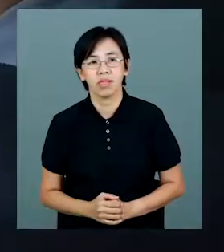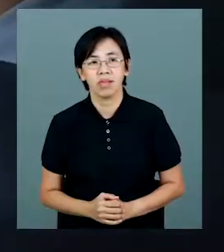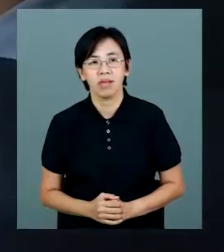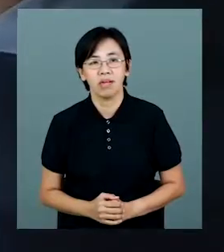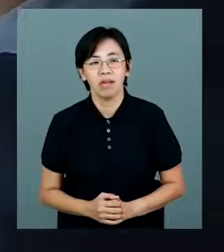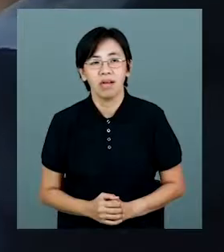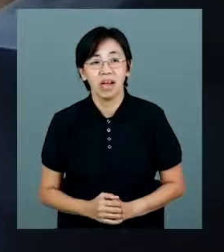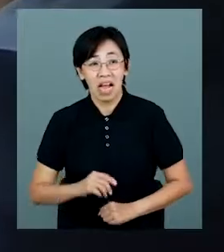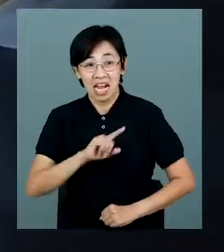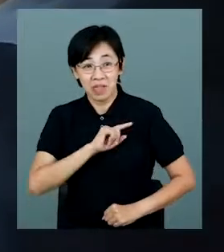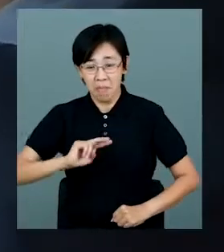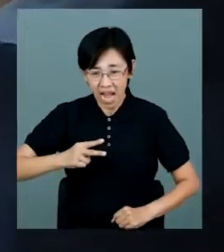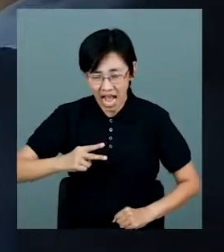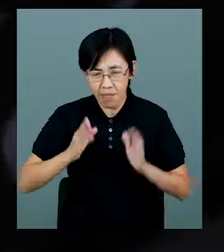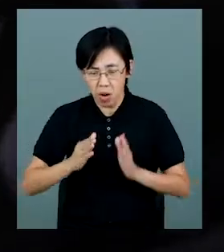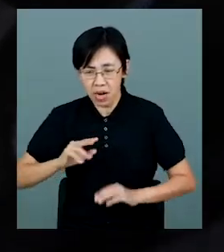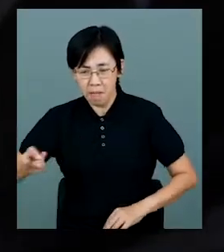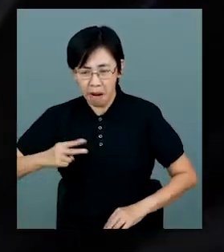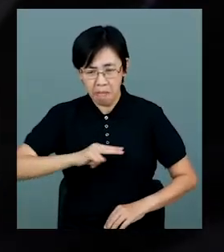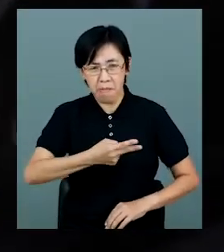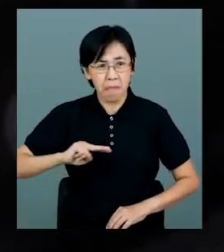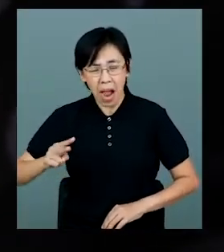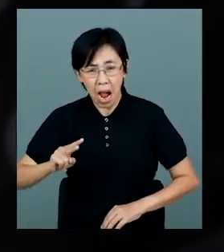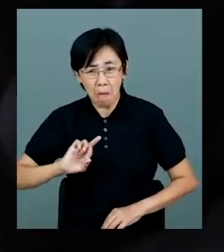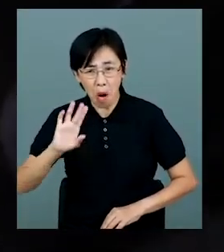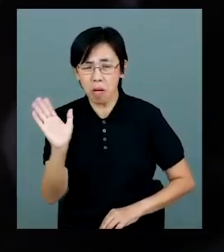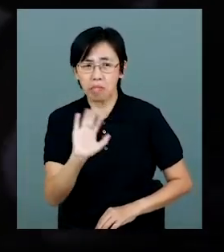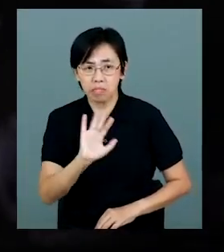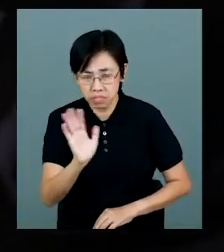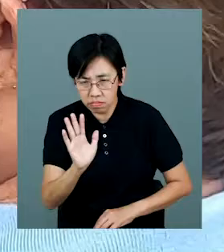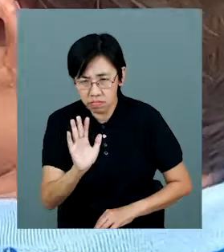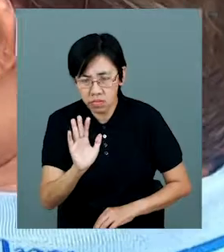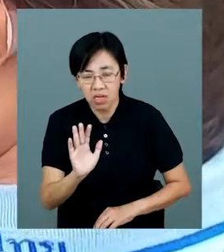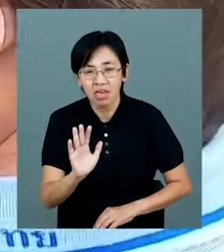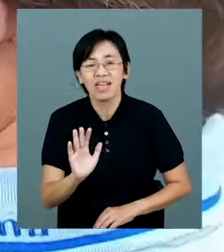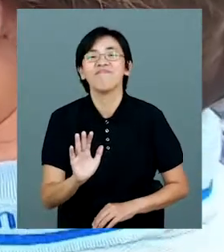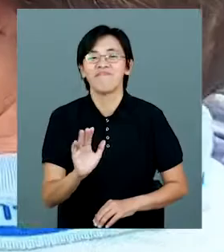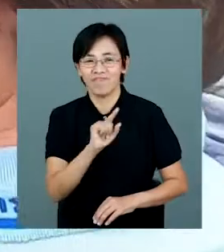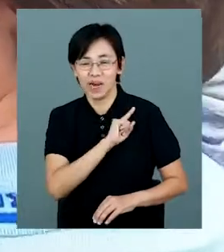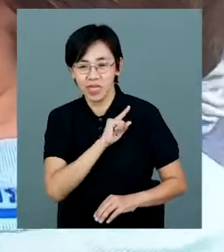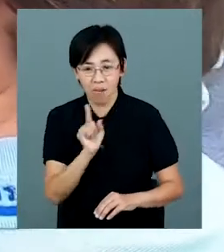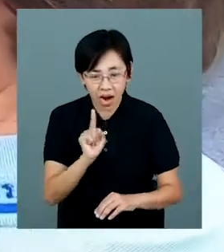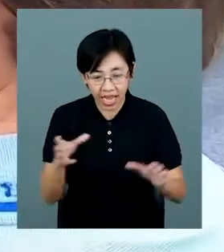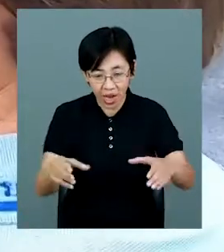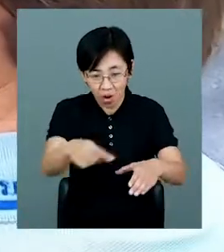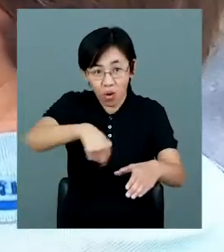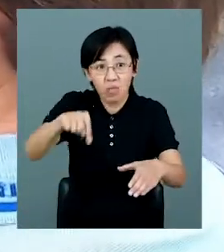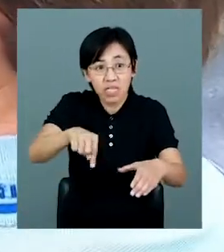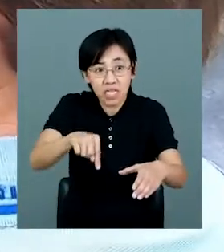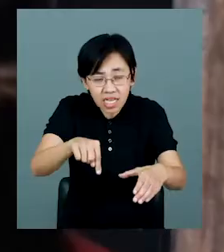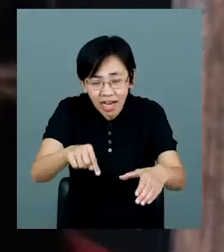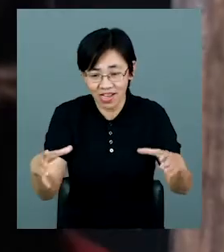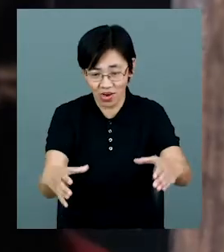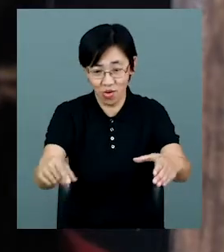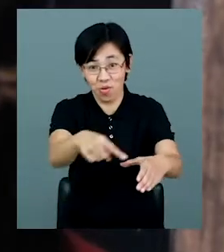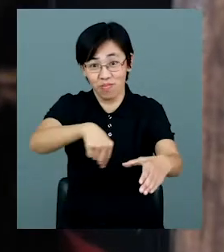ขาไม่ใช่แค่ล่ามเขาไม่ใช่คนแปลภาษาให้เราอย่างเดียวนะเนี่ยแต่ว่าเขาเป็นคนที่สามารถดึงคน